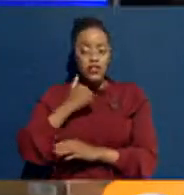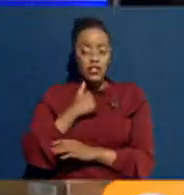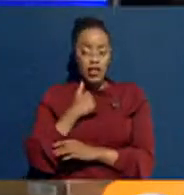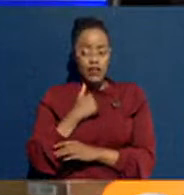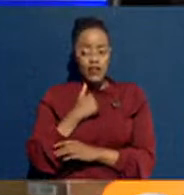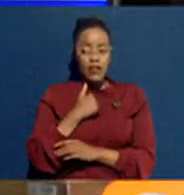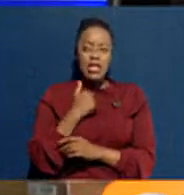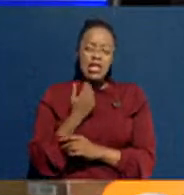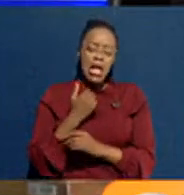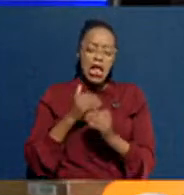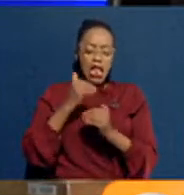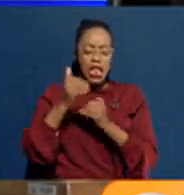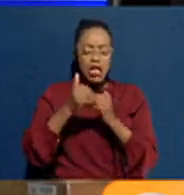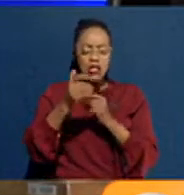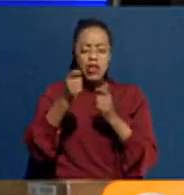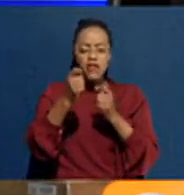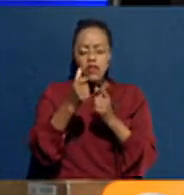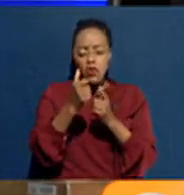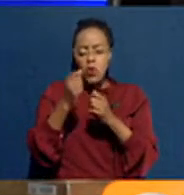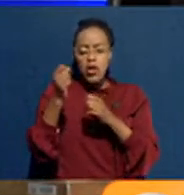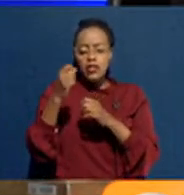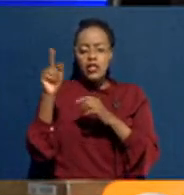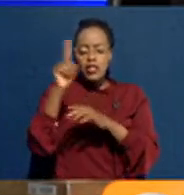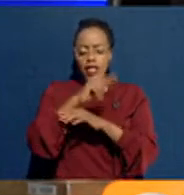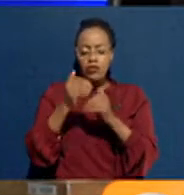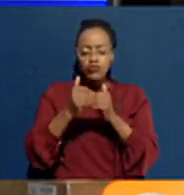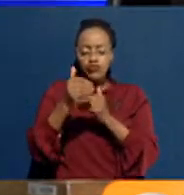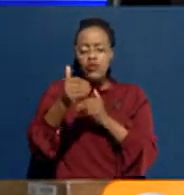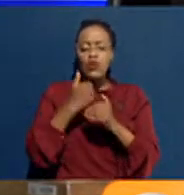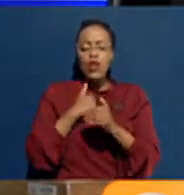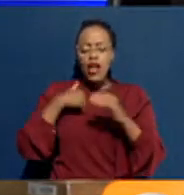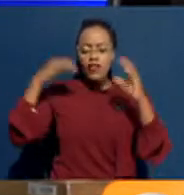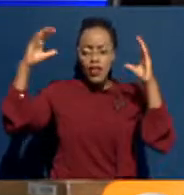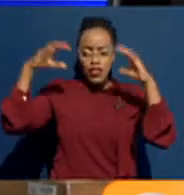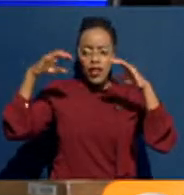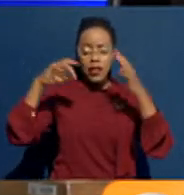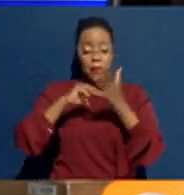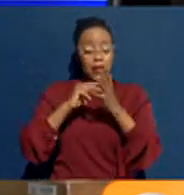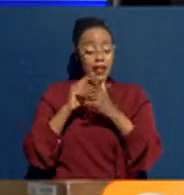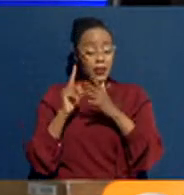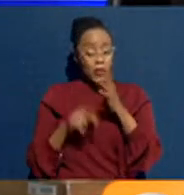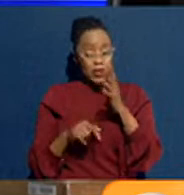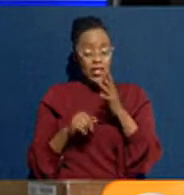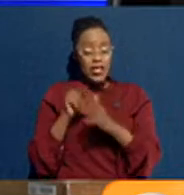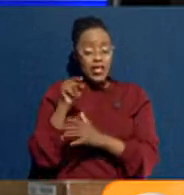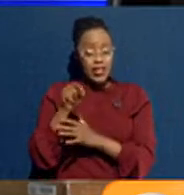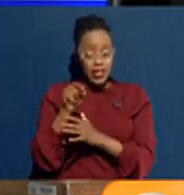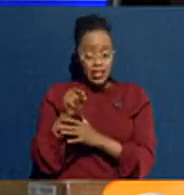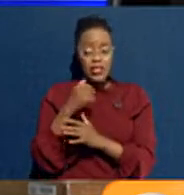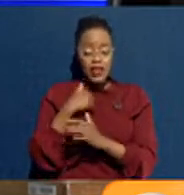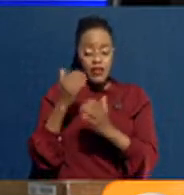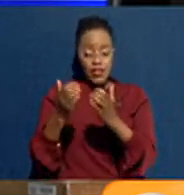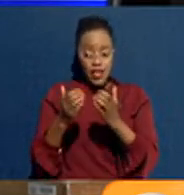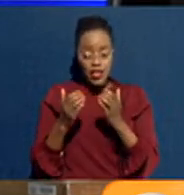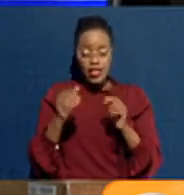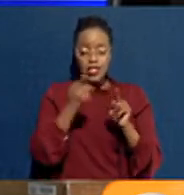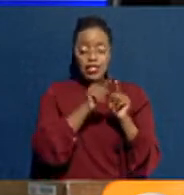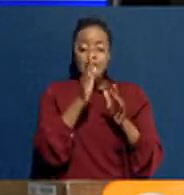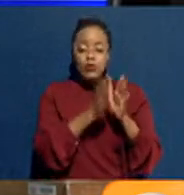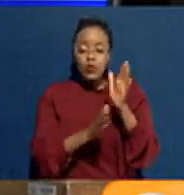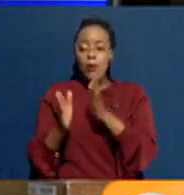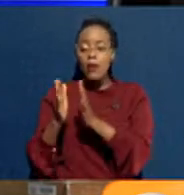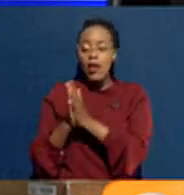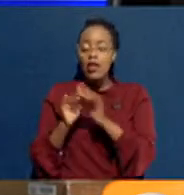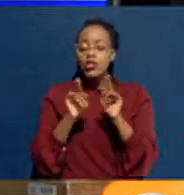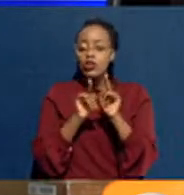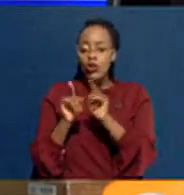next couple of days, we are going now to have onset of this rainfall. So meaning is they need also to prepare and